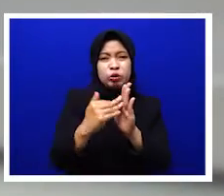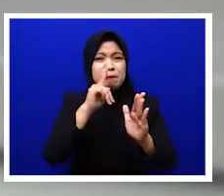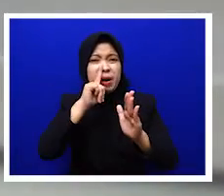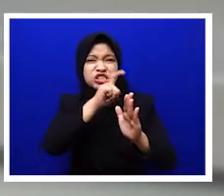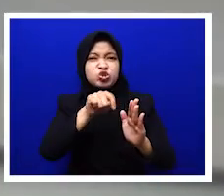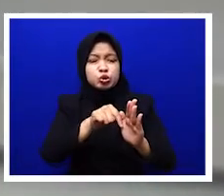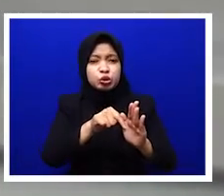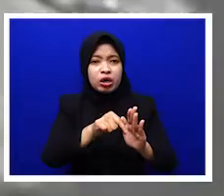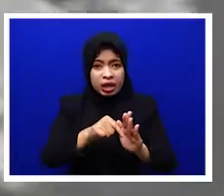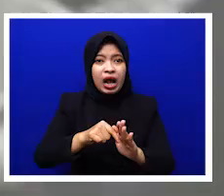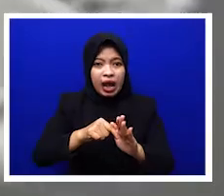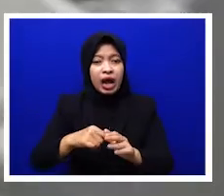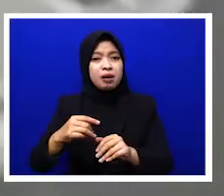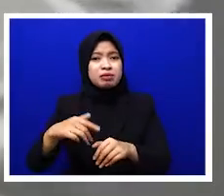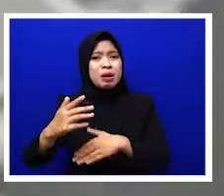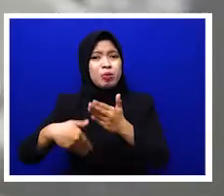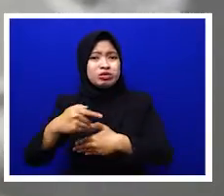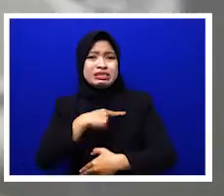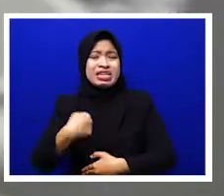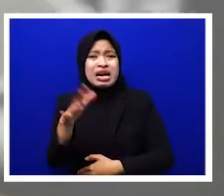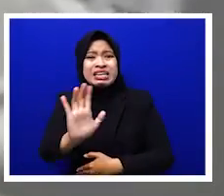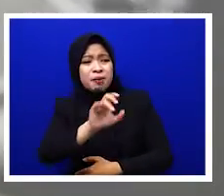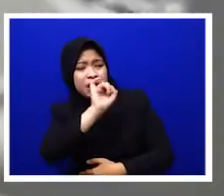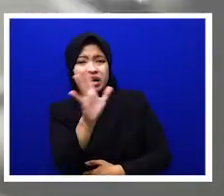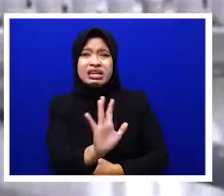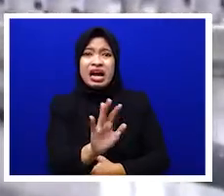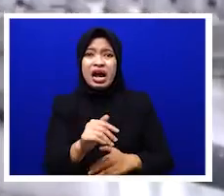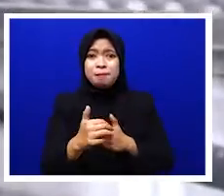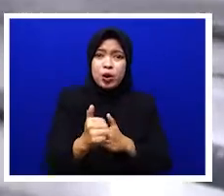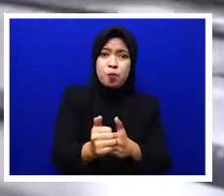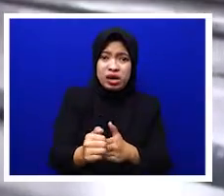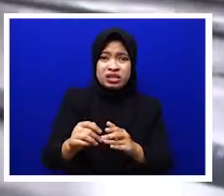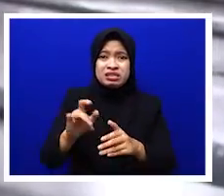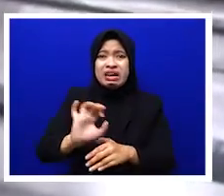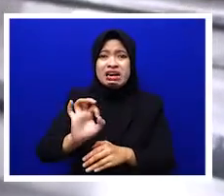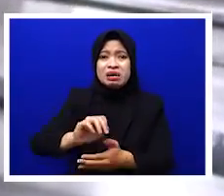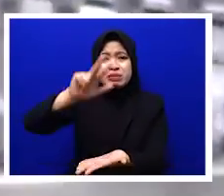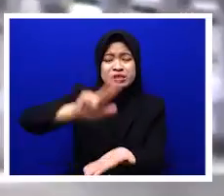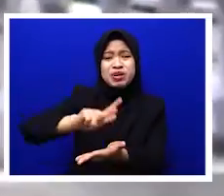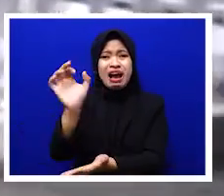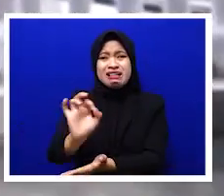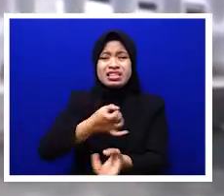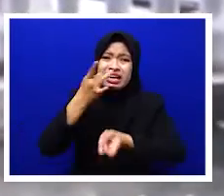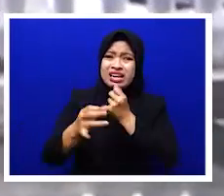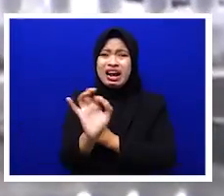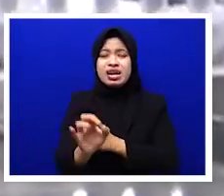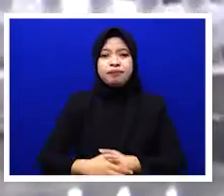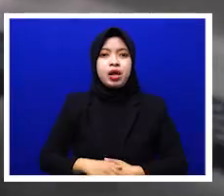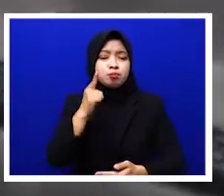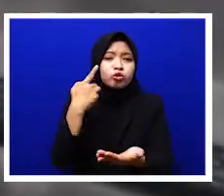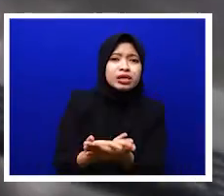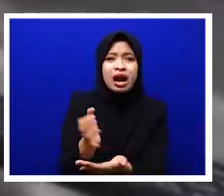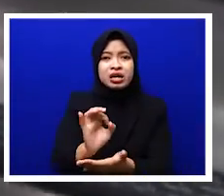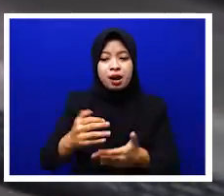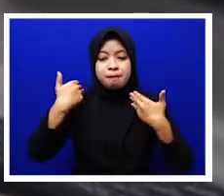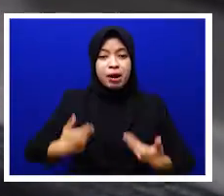tidak dikeluarkan oleh otoritas Cina dan juga tidak mencerminkan pedoman vaksin resmi Tiongkok. Faktanya, Tidak ada badan